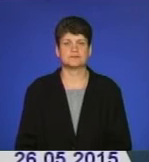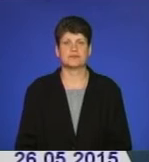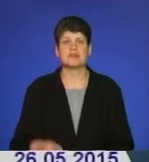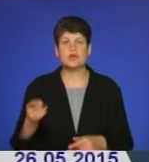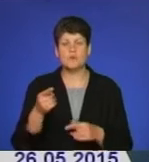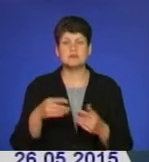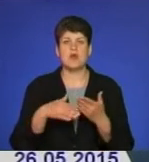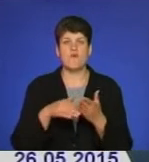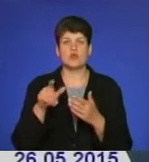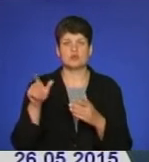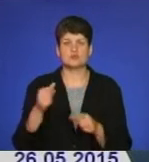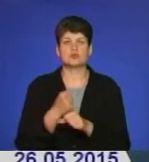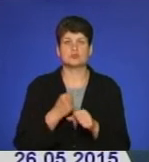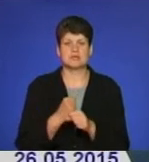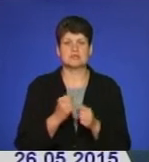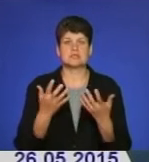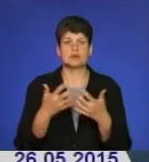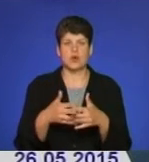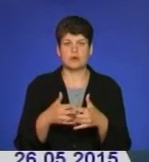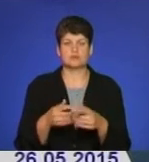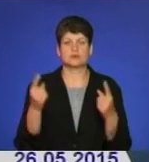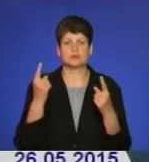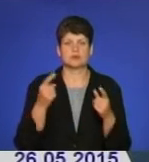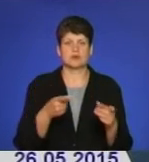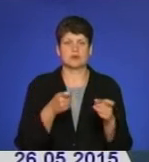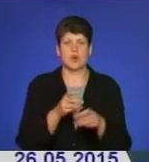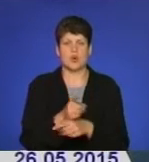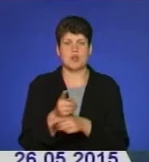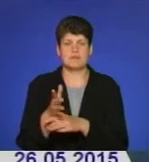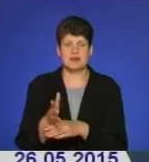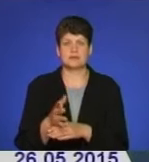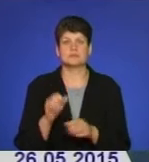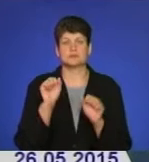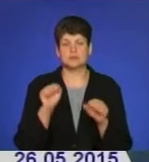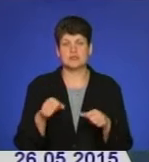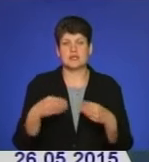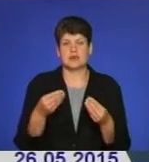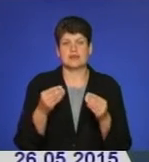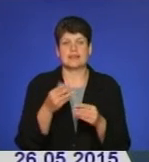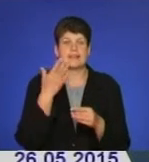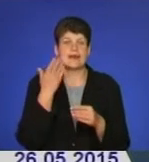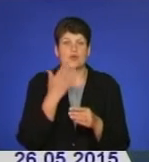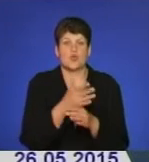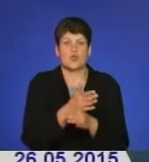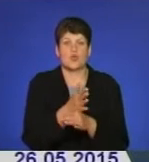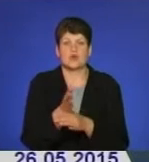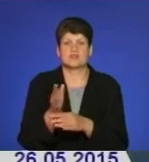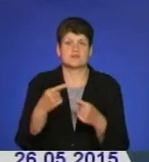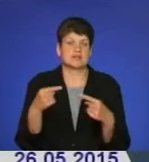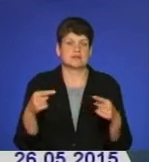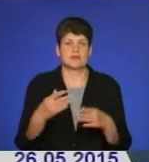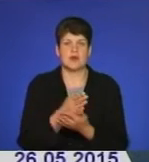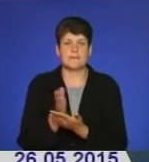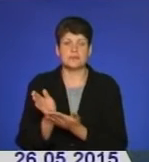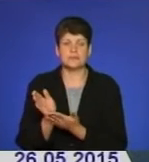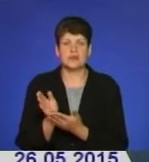Тернопільські волонтери розробили станок під крупнокаліберний кулемет. Винахід дає змогу кулеметові легко рухатися у будь-якому напрямку. І